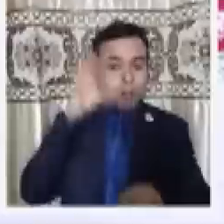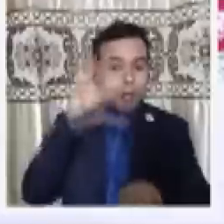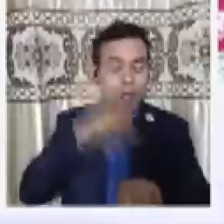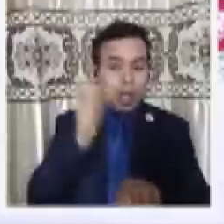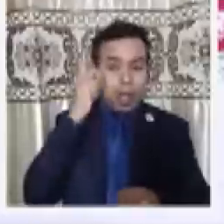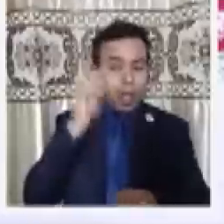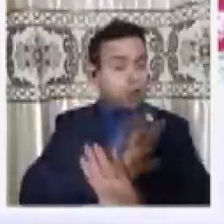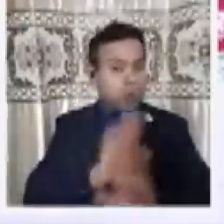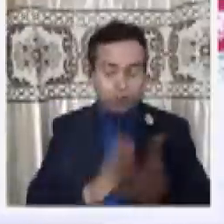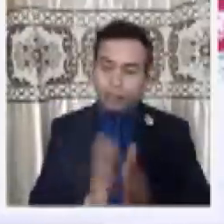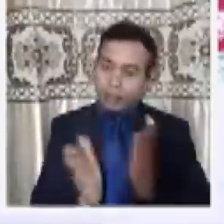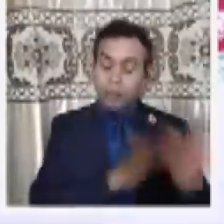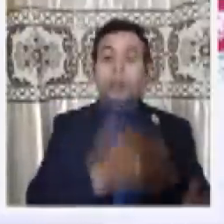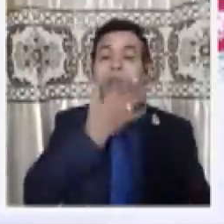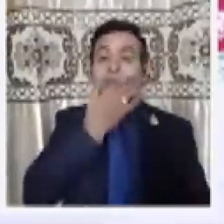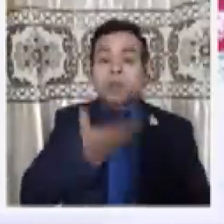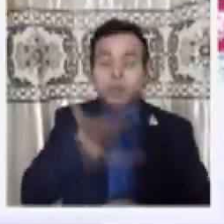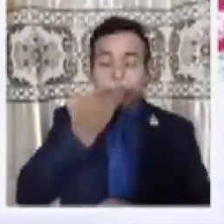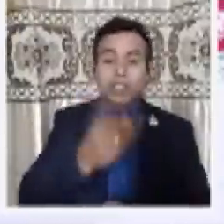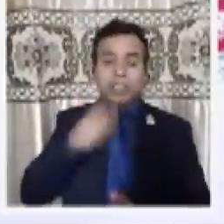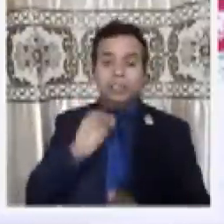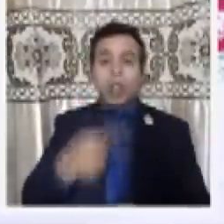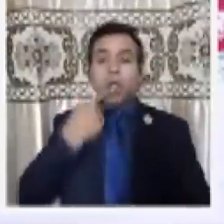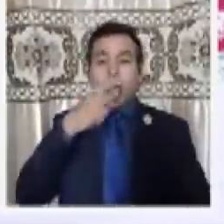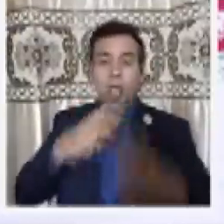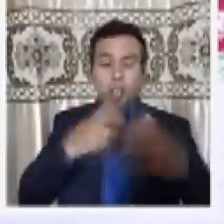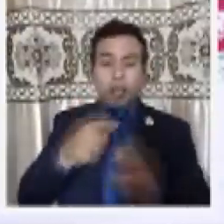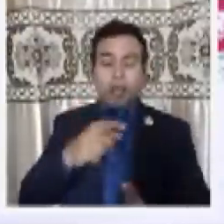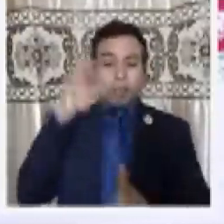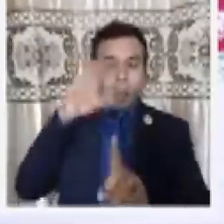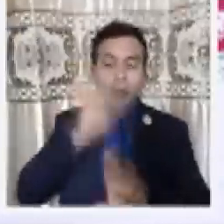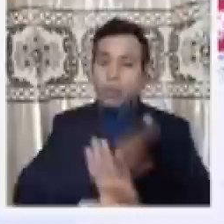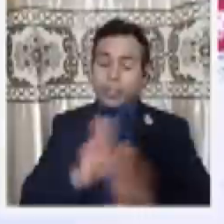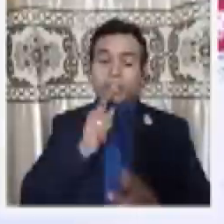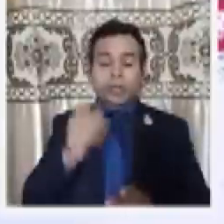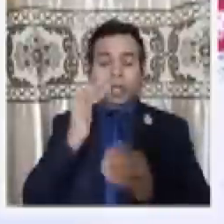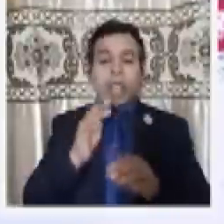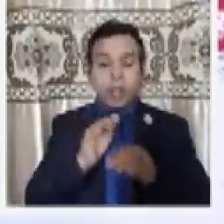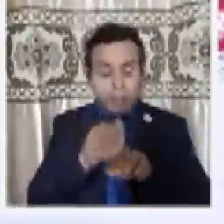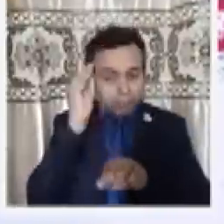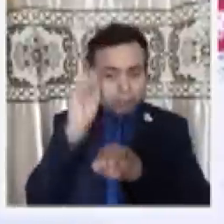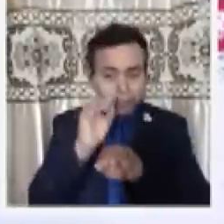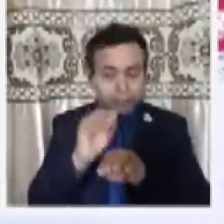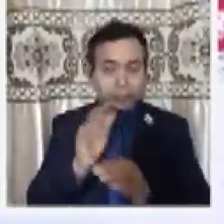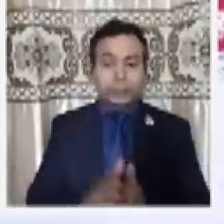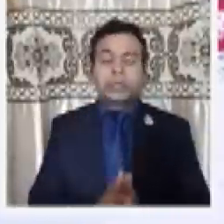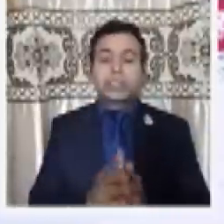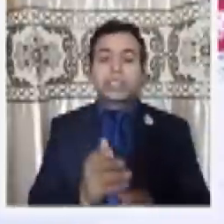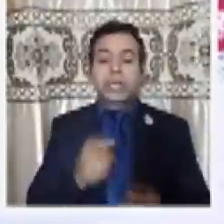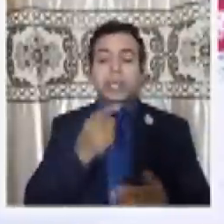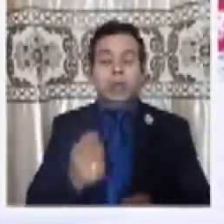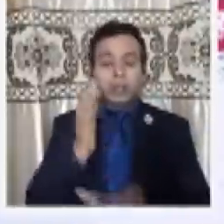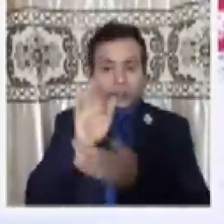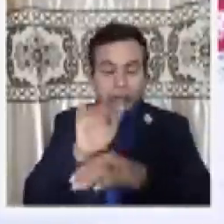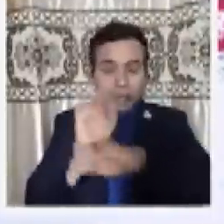বিশেষভাবে নজর রাখতে হবে এই করোনা সময়ে, কারণ সবাই মানসিক চাপে আছে। নানাবিক মানসিক চাপ দূর করার জন্য